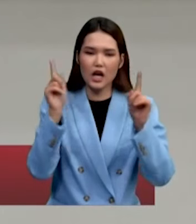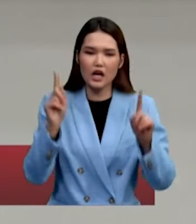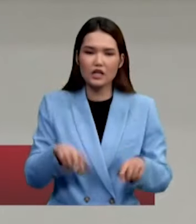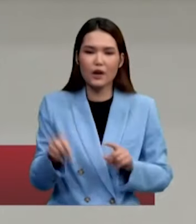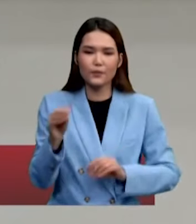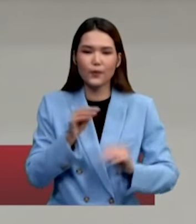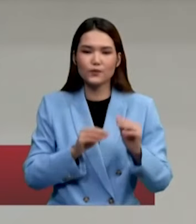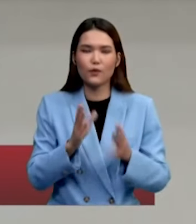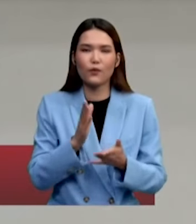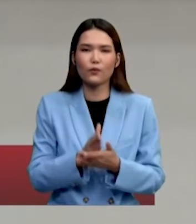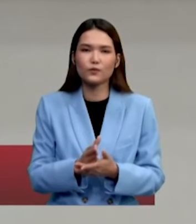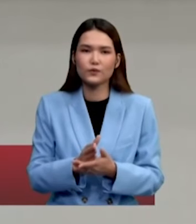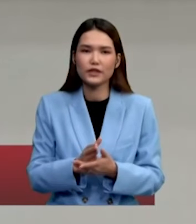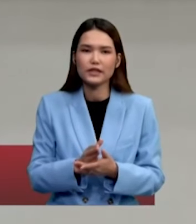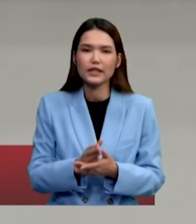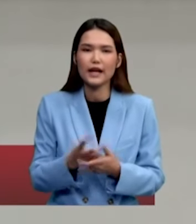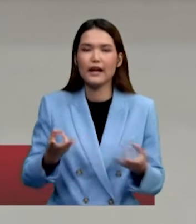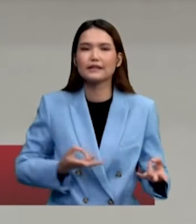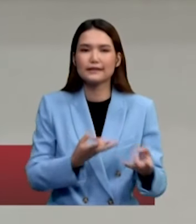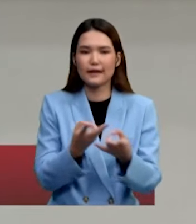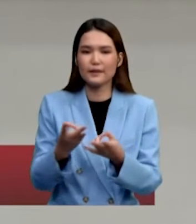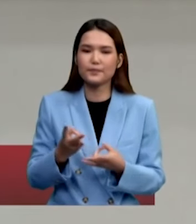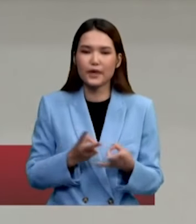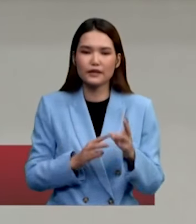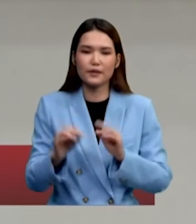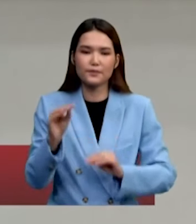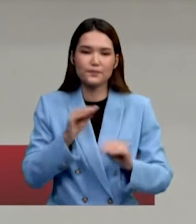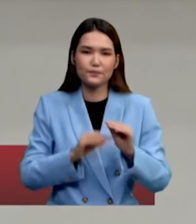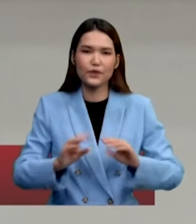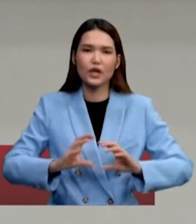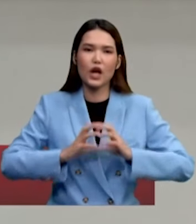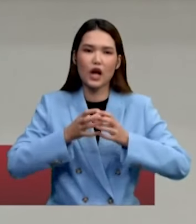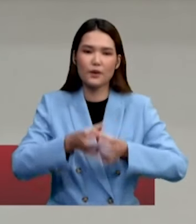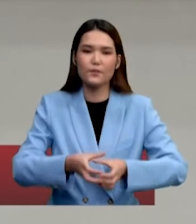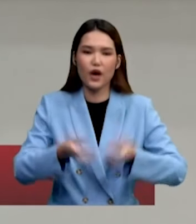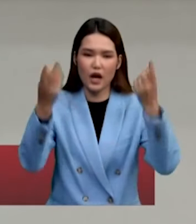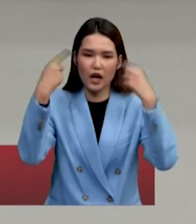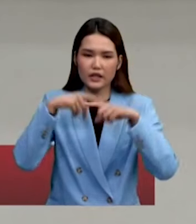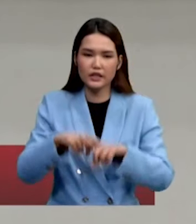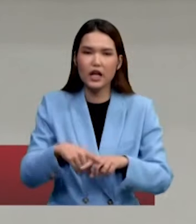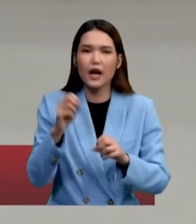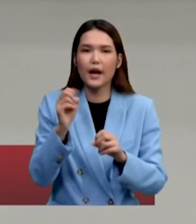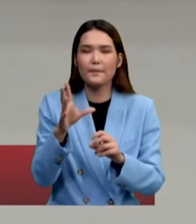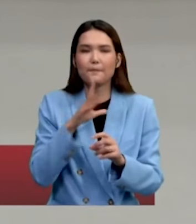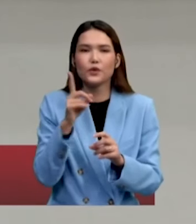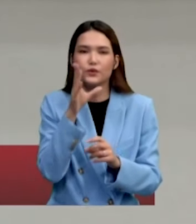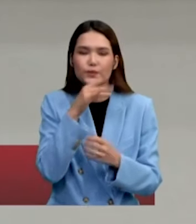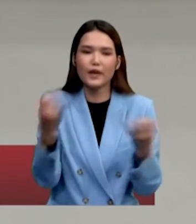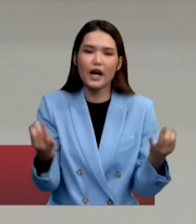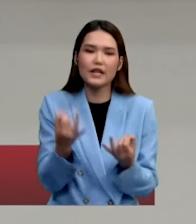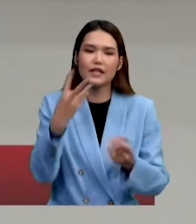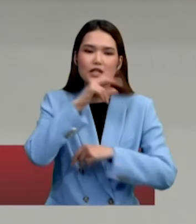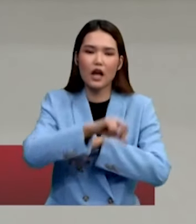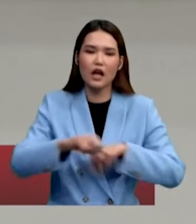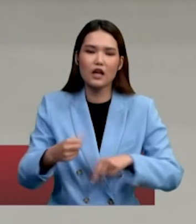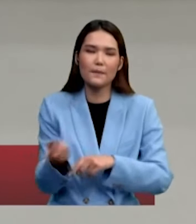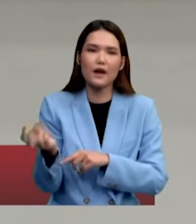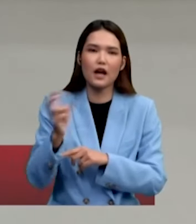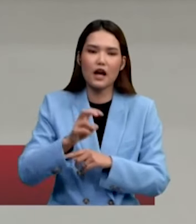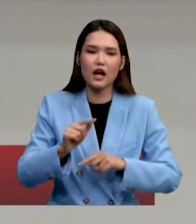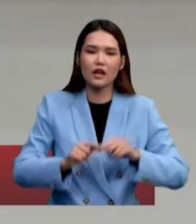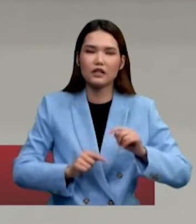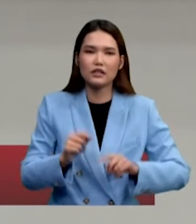программ. Необходимо создание международных проектов, куда бы было бы интересно зарубежным ученым приезжать, например,